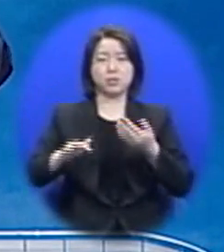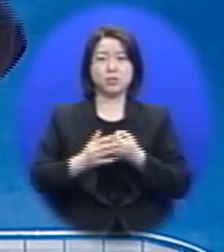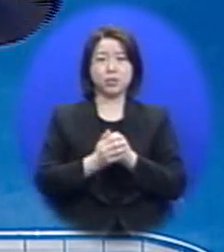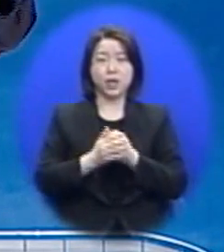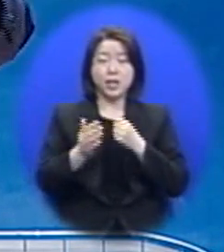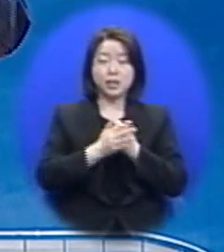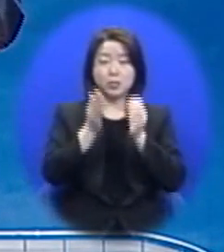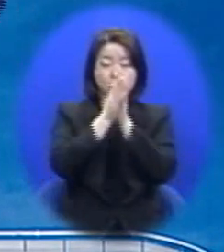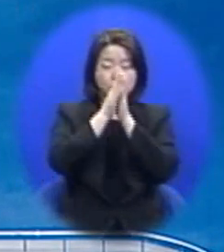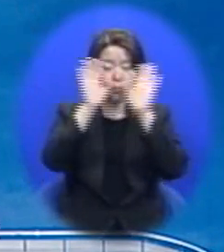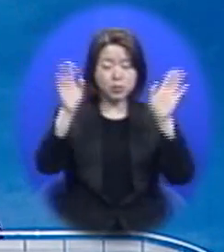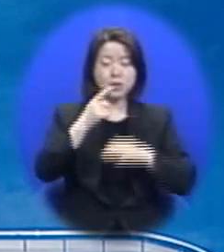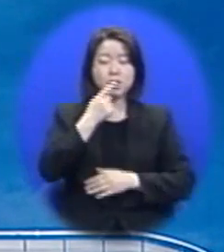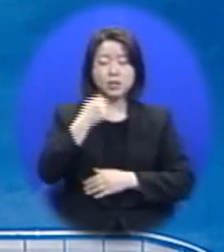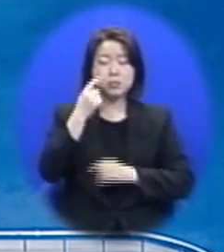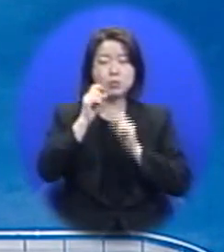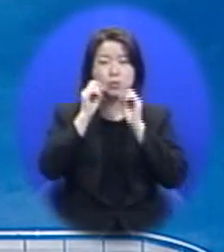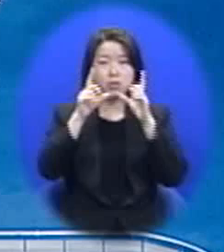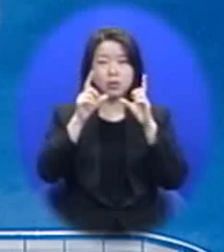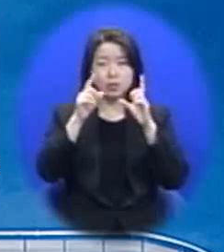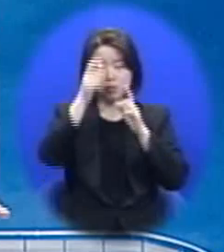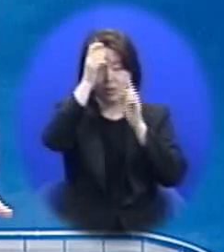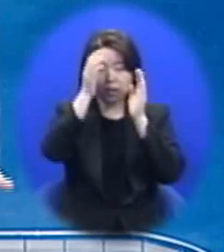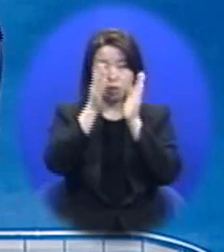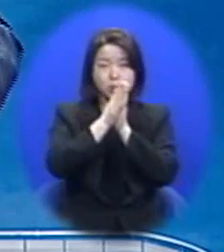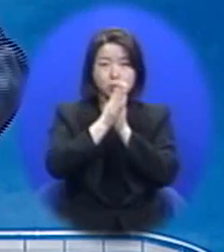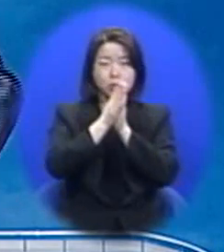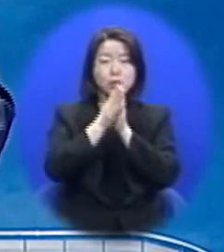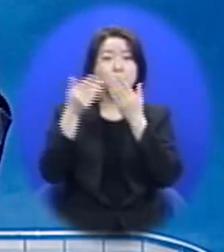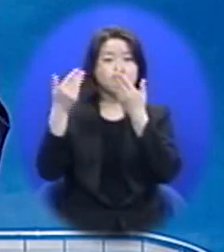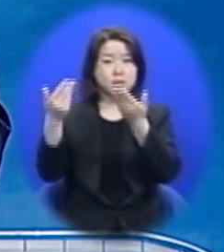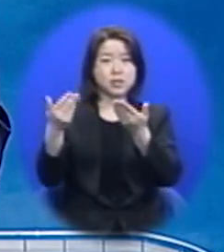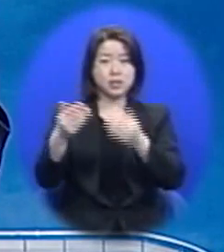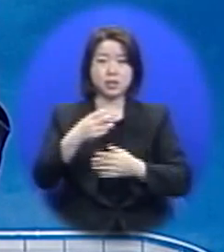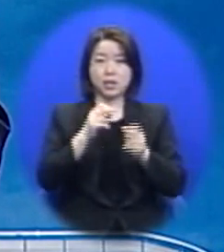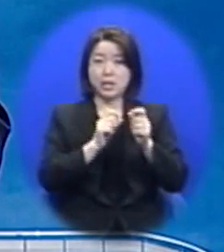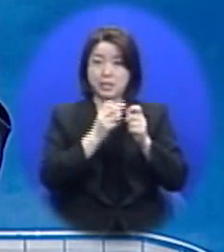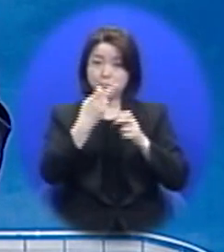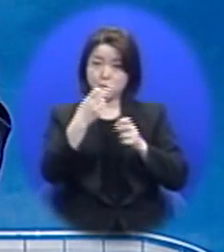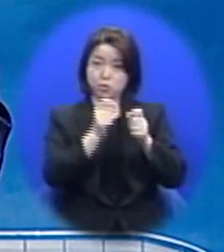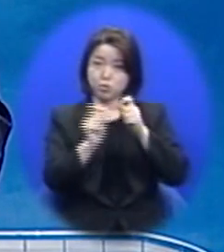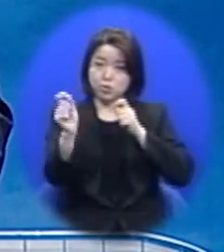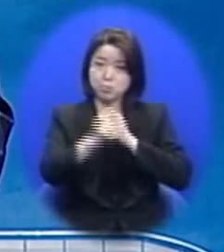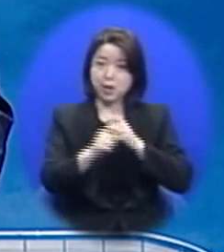열어 기도하니까 열두 지파가 다 복을 받는 기도를 하는 것입니다.